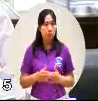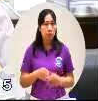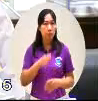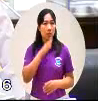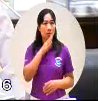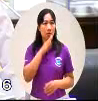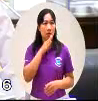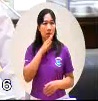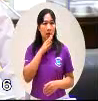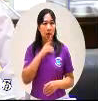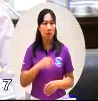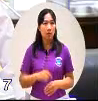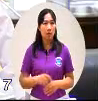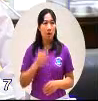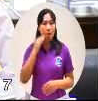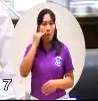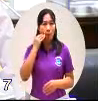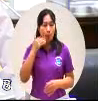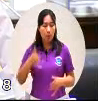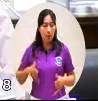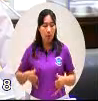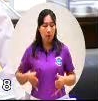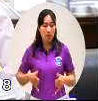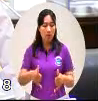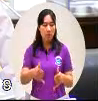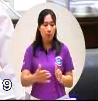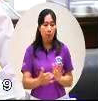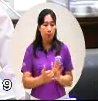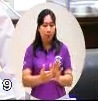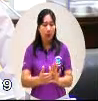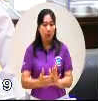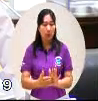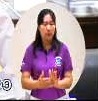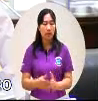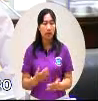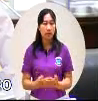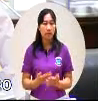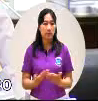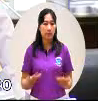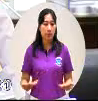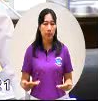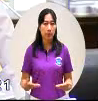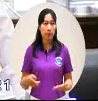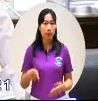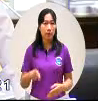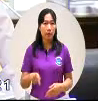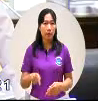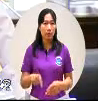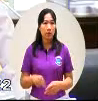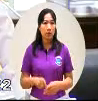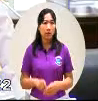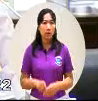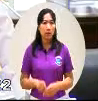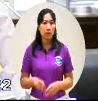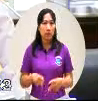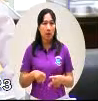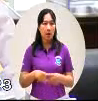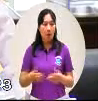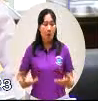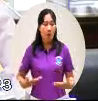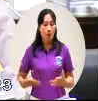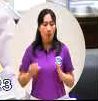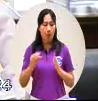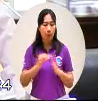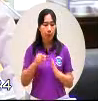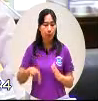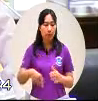都停摆，没有办法再执行。我想公路局这个区块我想听一听你们目前的一